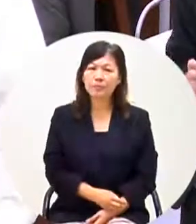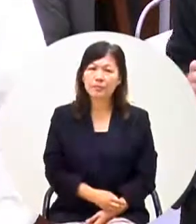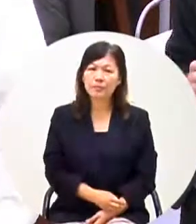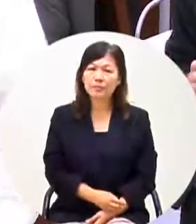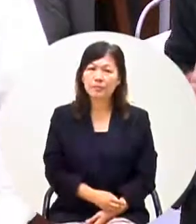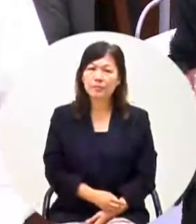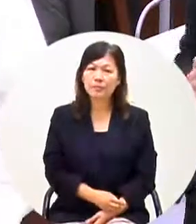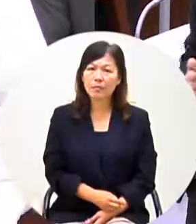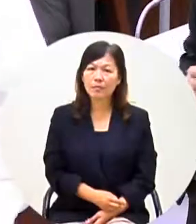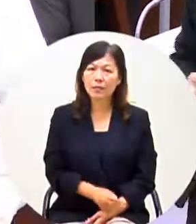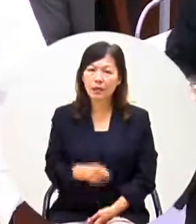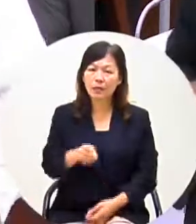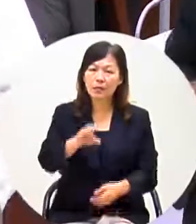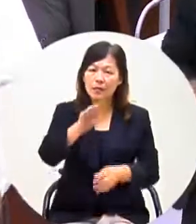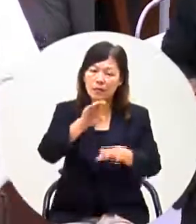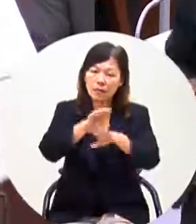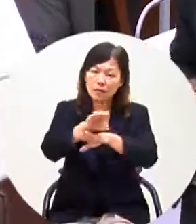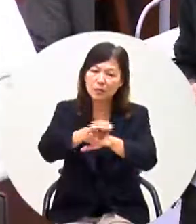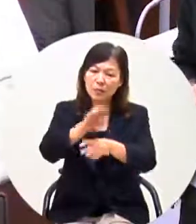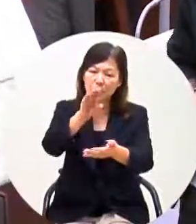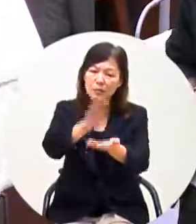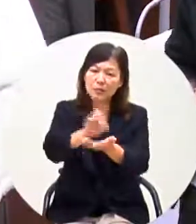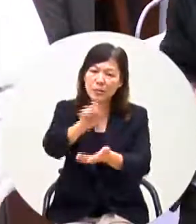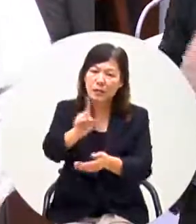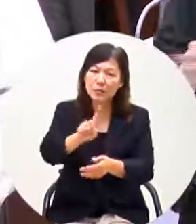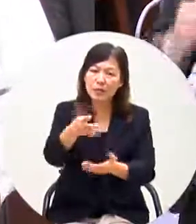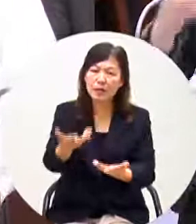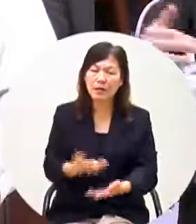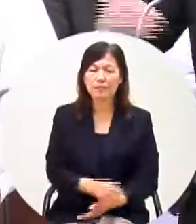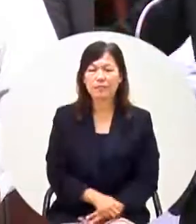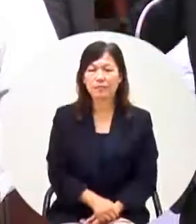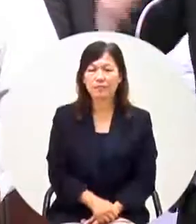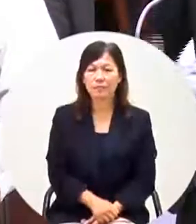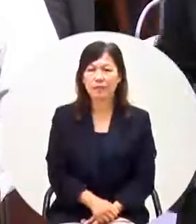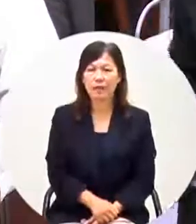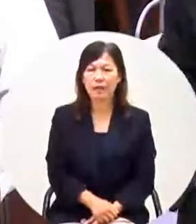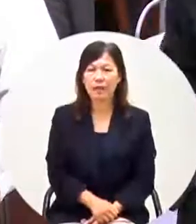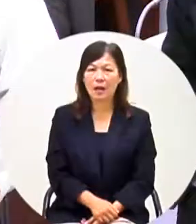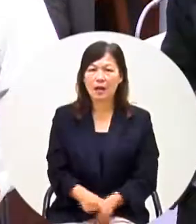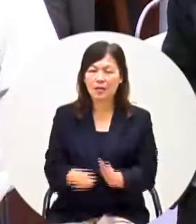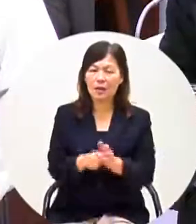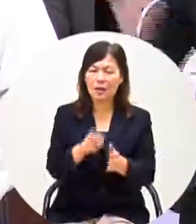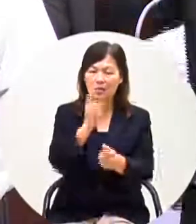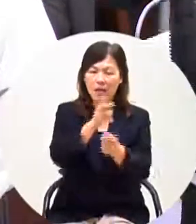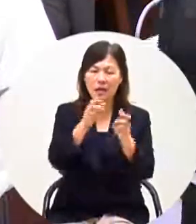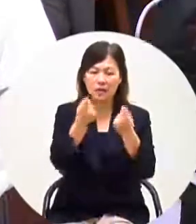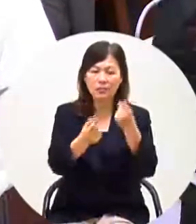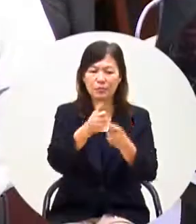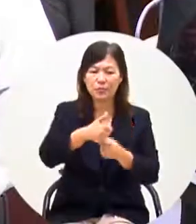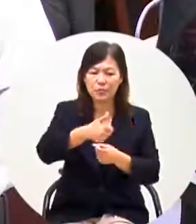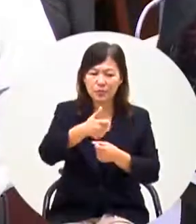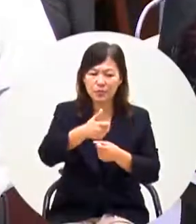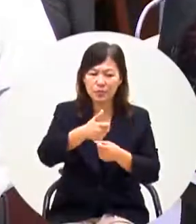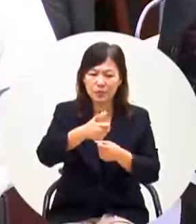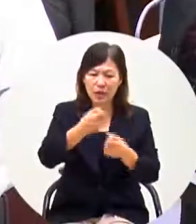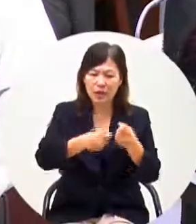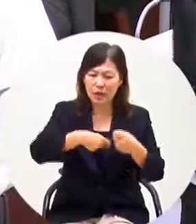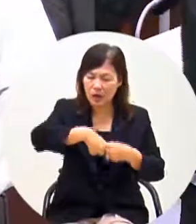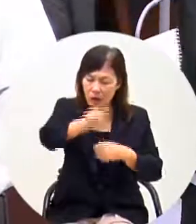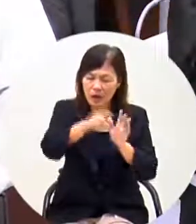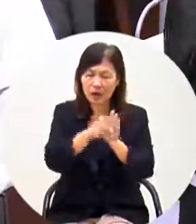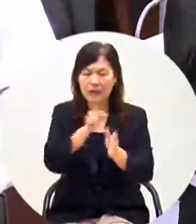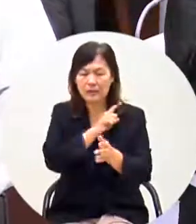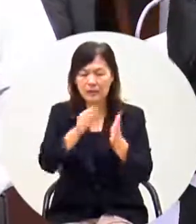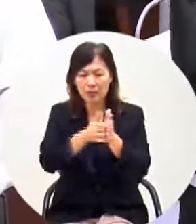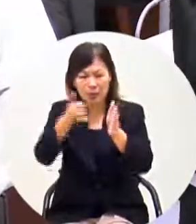停哪里？你的车要停你的位？你要请你的司机先开走，你先自行下车吗？那你认为这个问题该怎么解决？